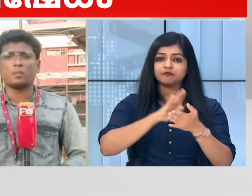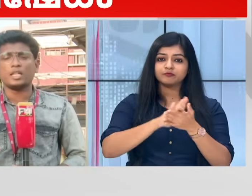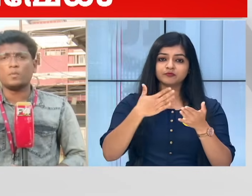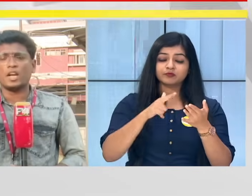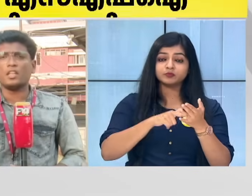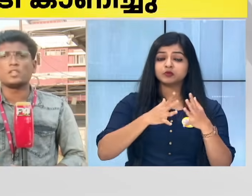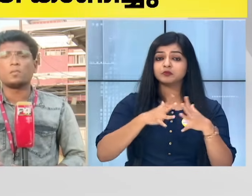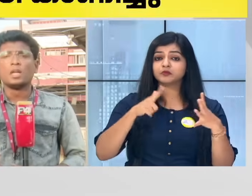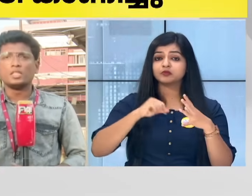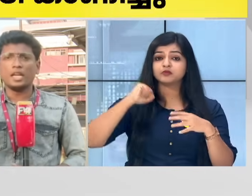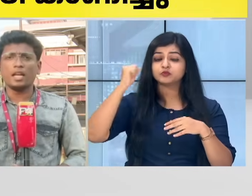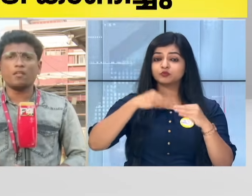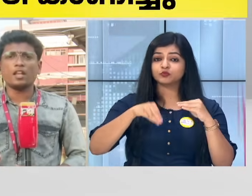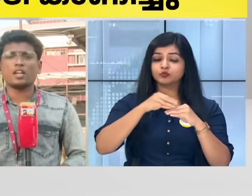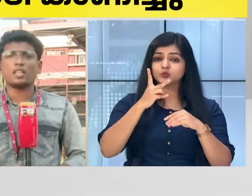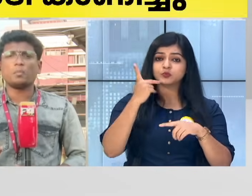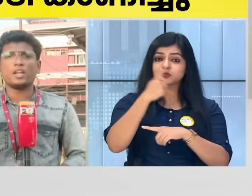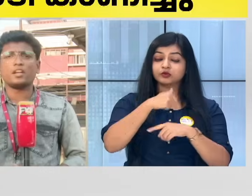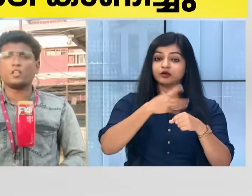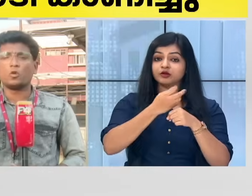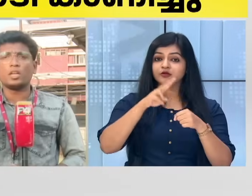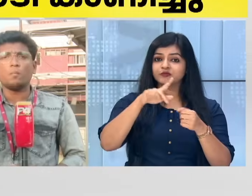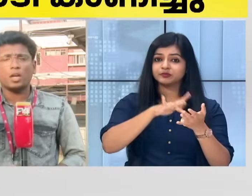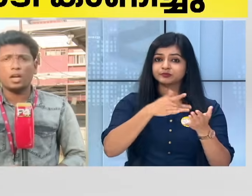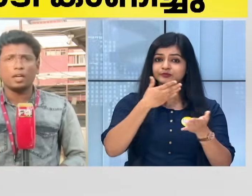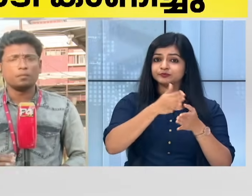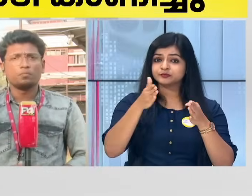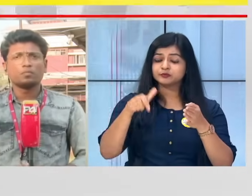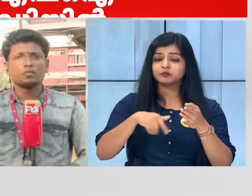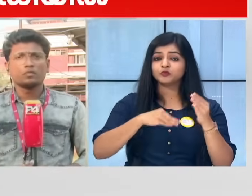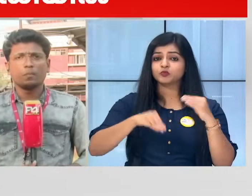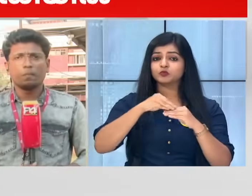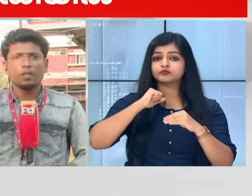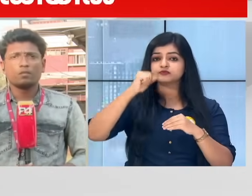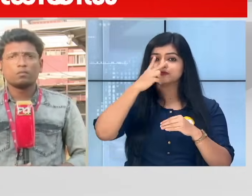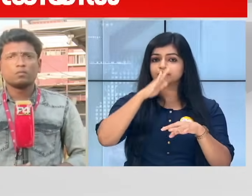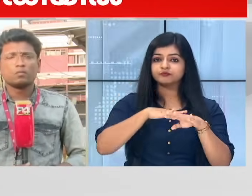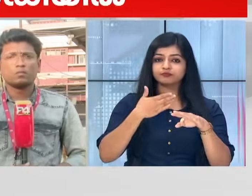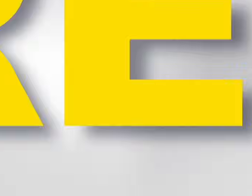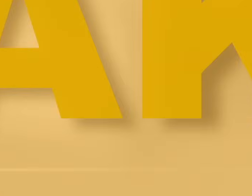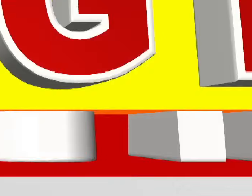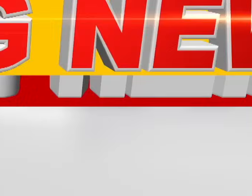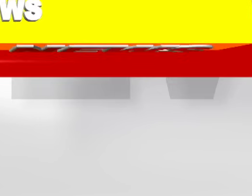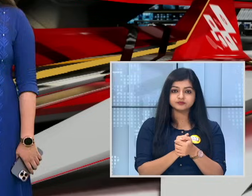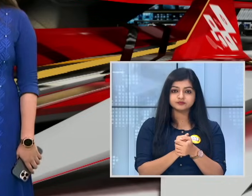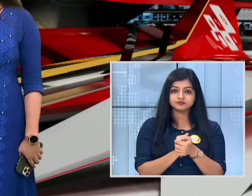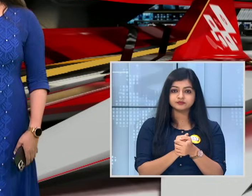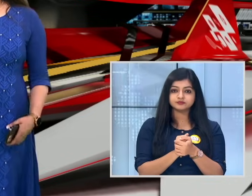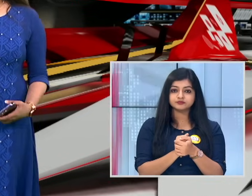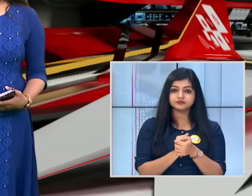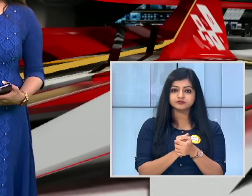പ്രതിഷേധം അത് 2 ദിവസം ജില്ലയിൽ ഗവർണർ നടത്തിയ പര്യടനത്തിലുടനീളം കാണാനായി. ശരി, സൂരജ് സജിയാണ് വിവരങ്ങൾ